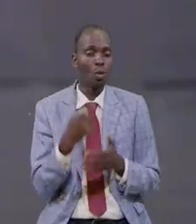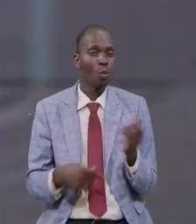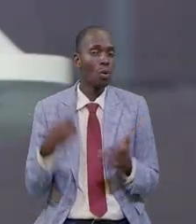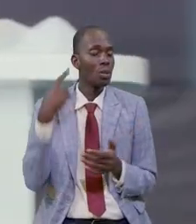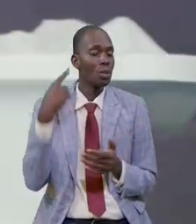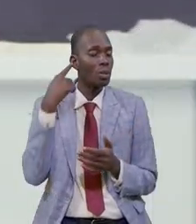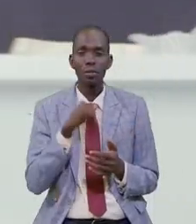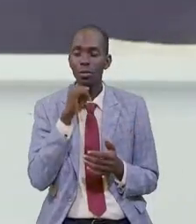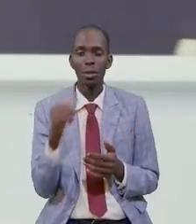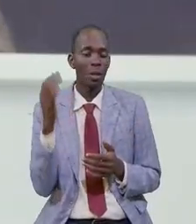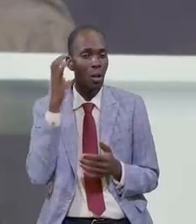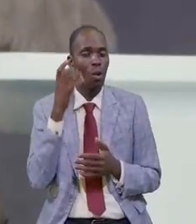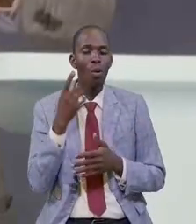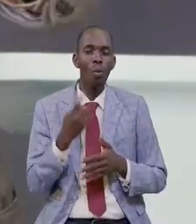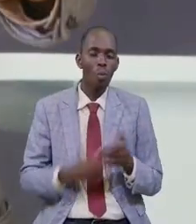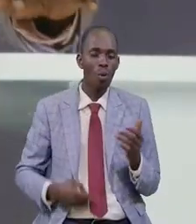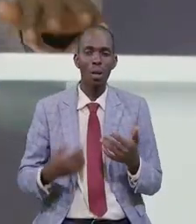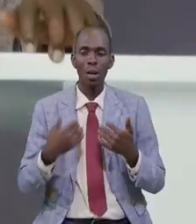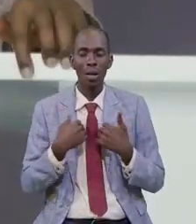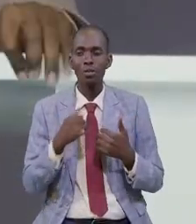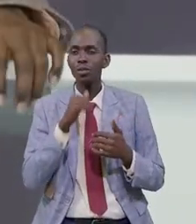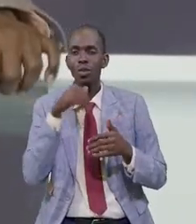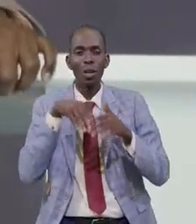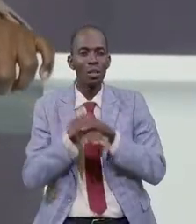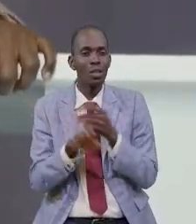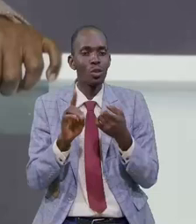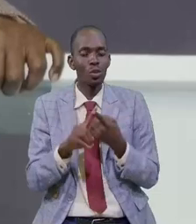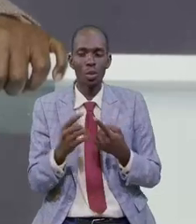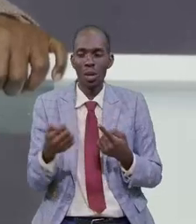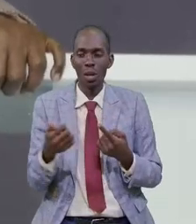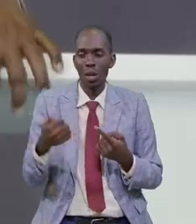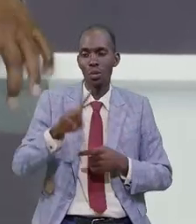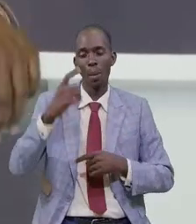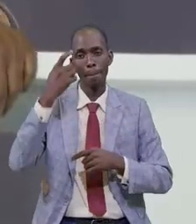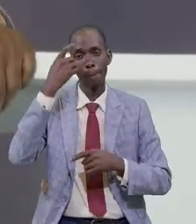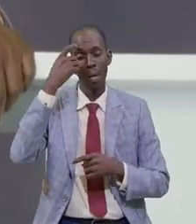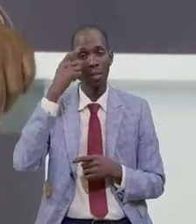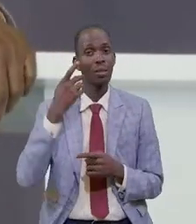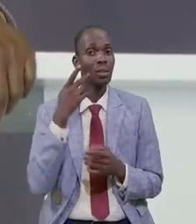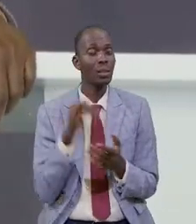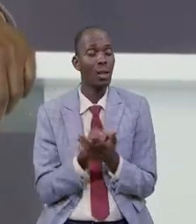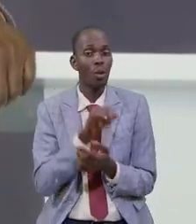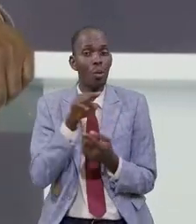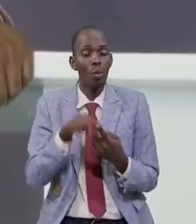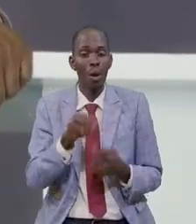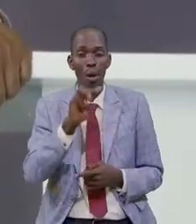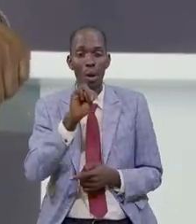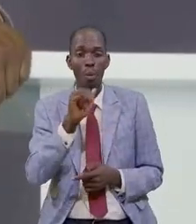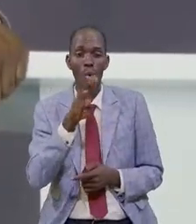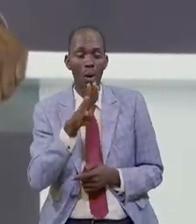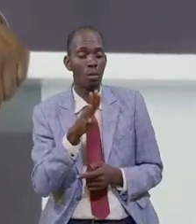point monté au cœur des de quelqu'un quand Ruth venait de Moab cela n'était jamais entré dans